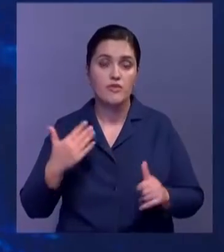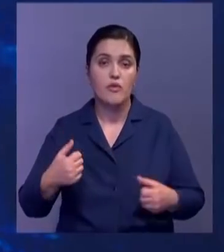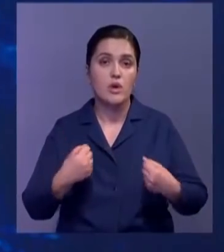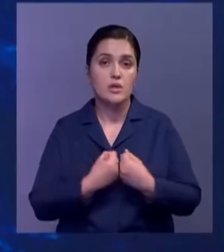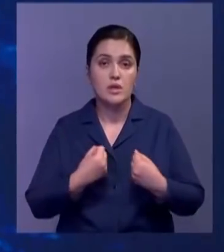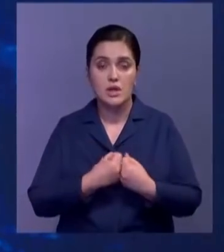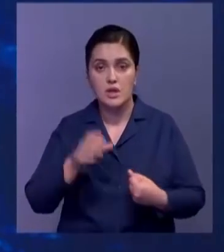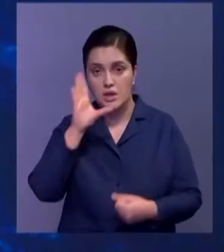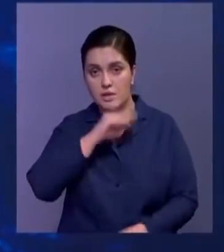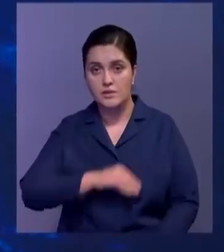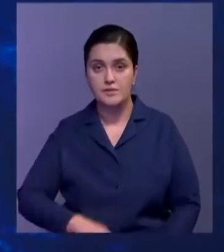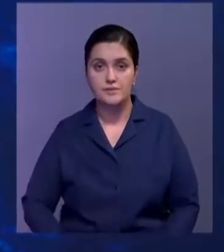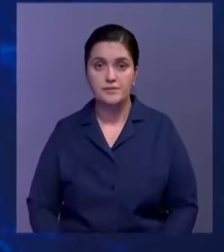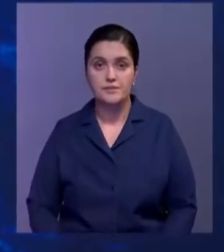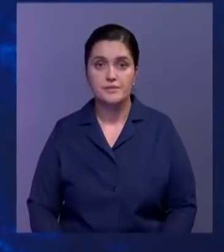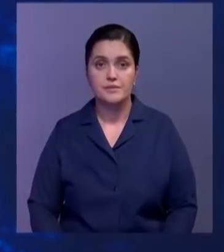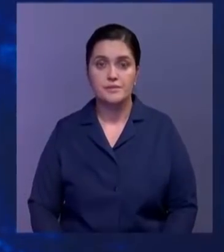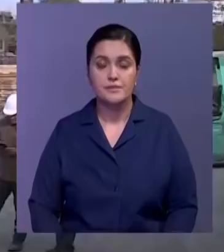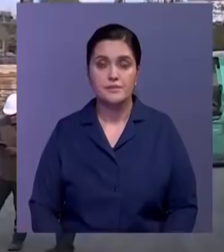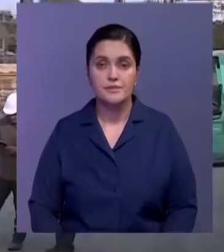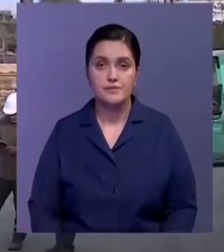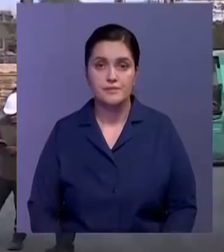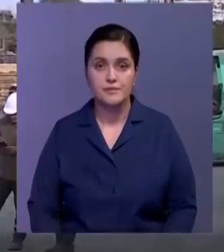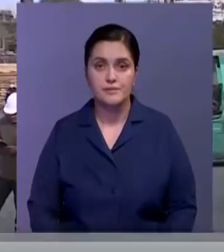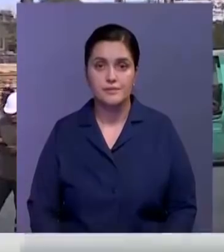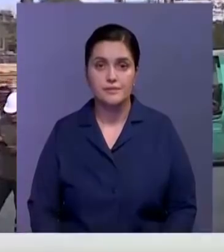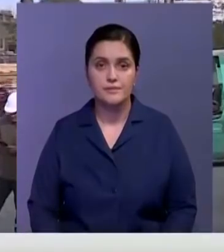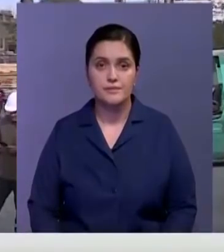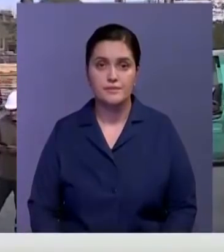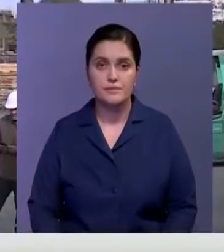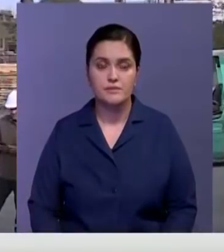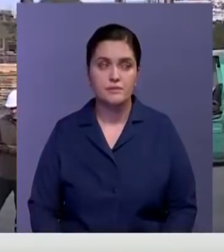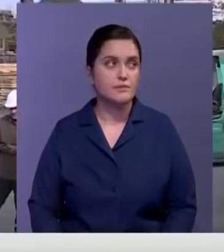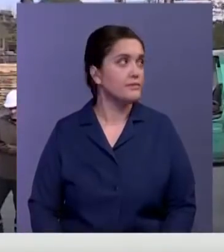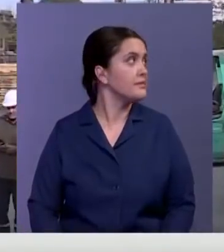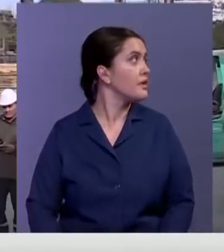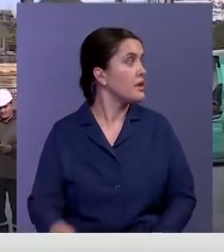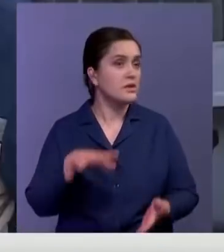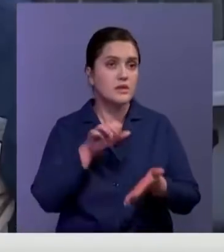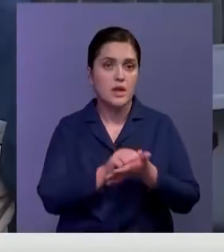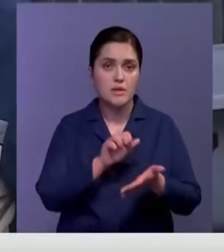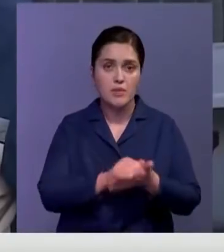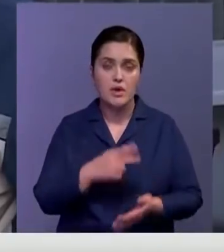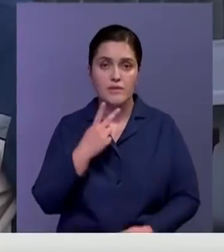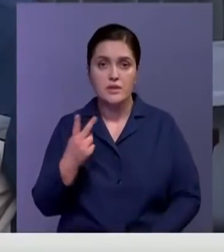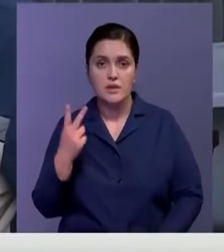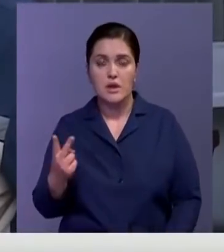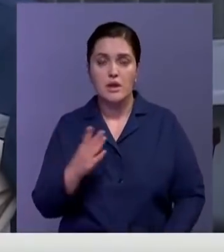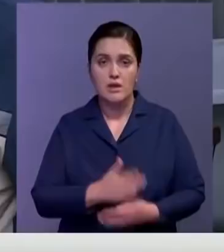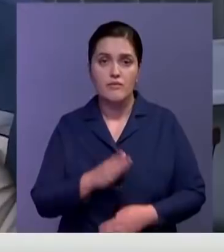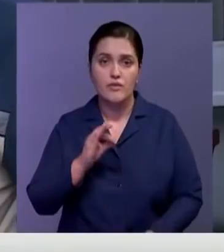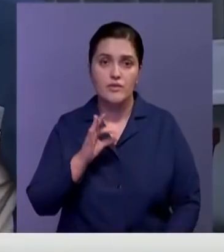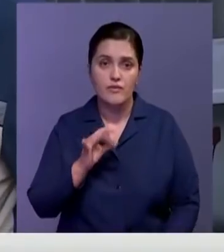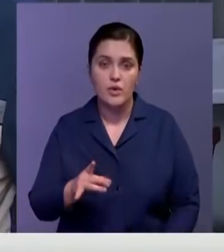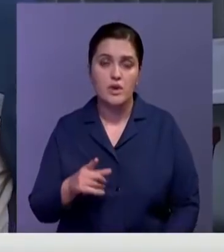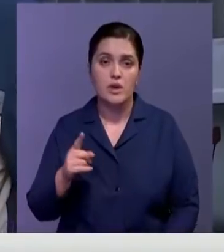конкурентоспособность. «Казфосфат» занимается выпуском 22 видов фосфорной продукции. Основным из них является желтый фосфор. Завод, к